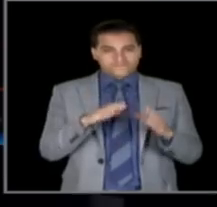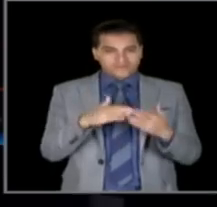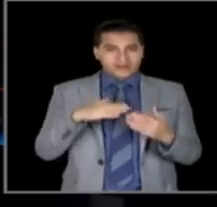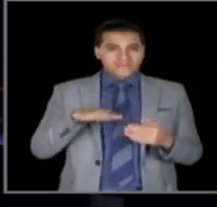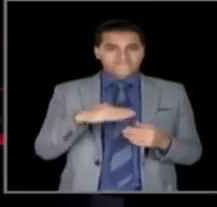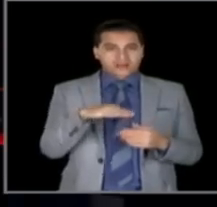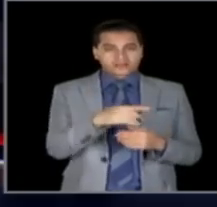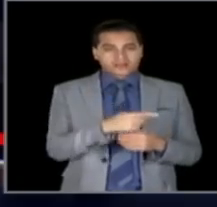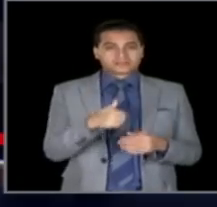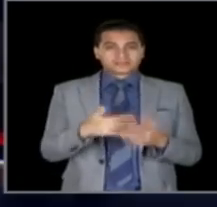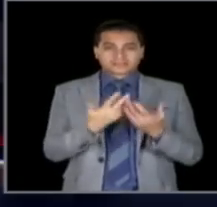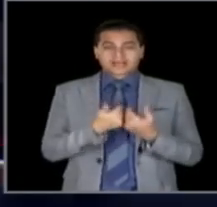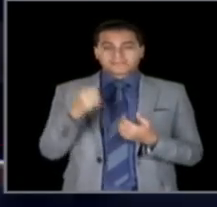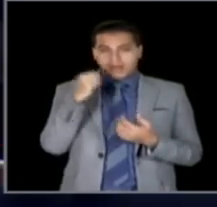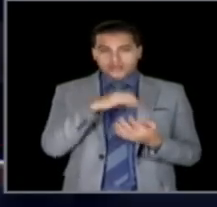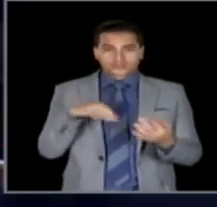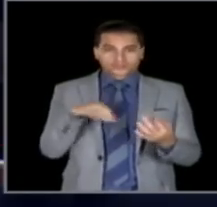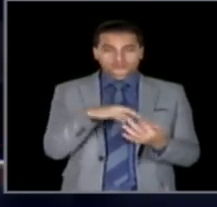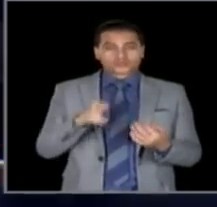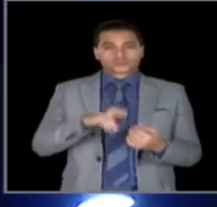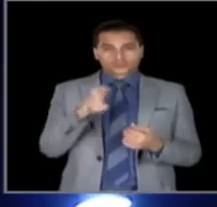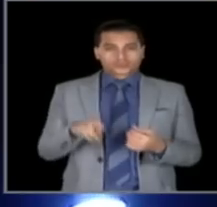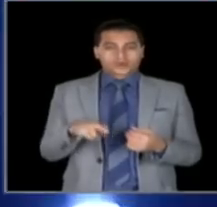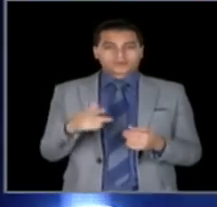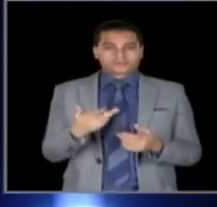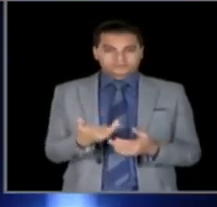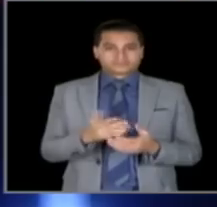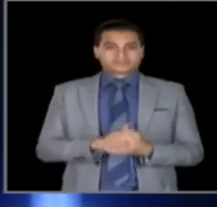فايترز. أغاني موسيقى، والسؤال هو: